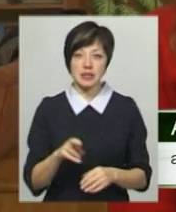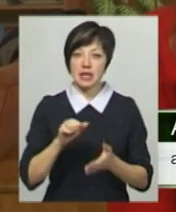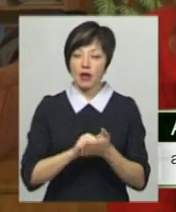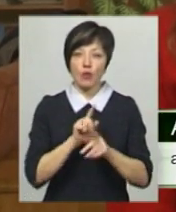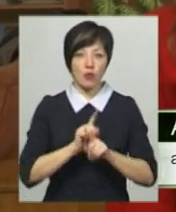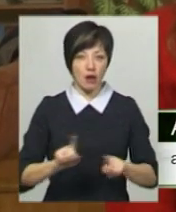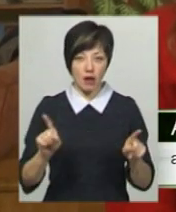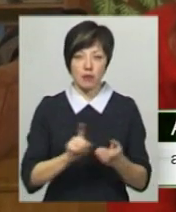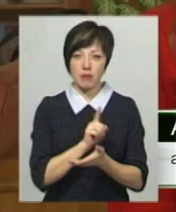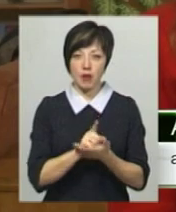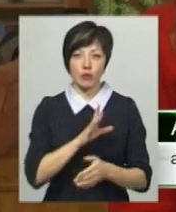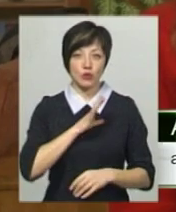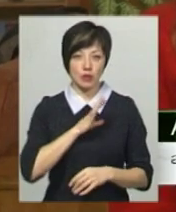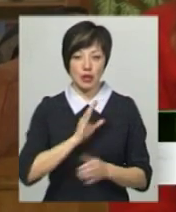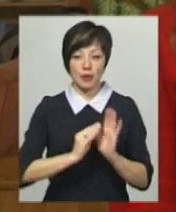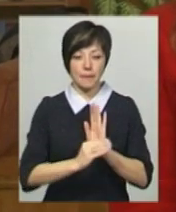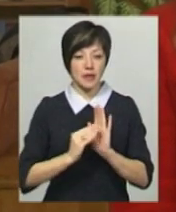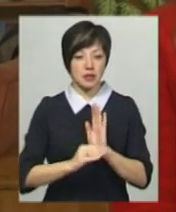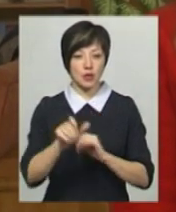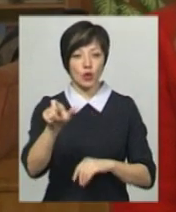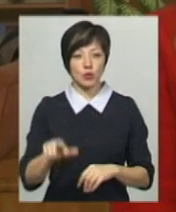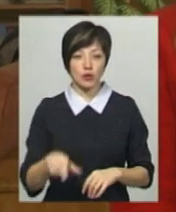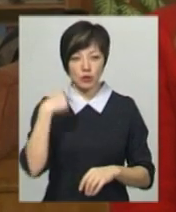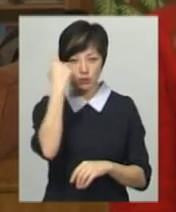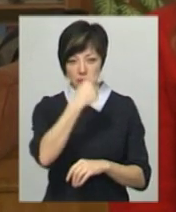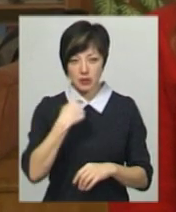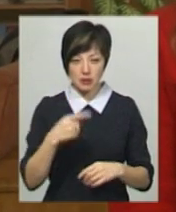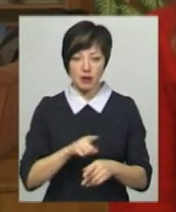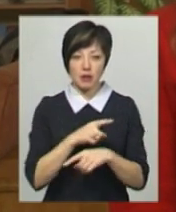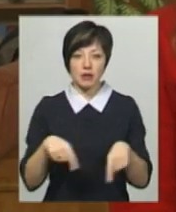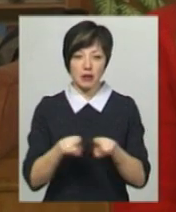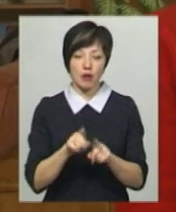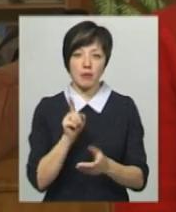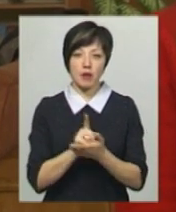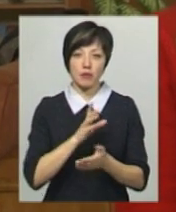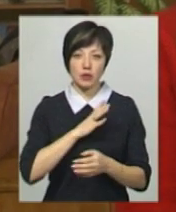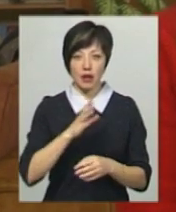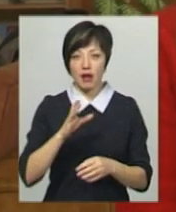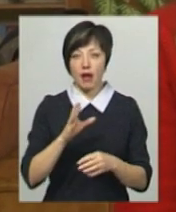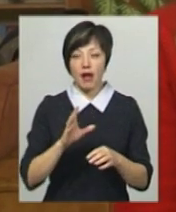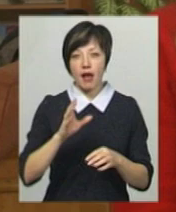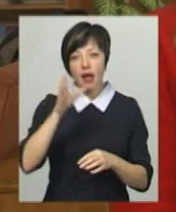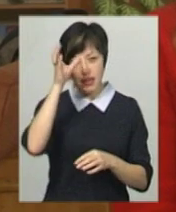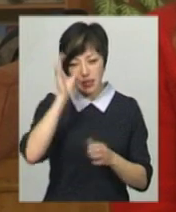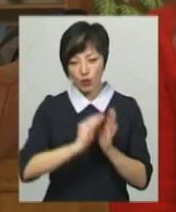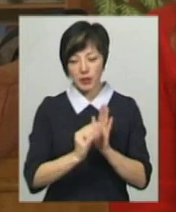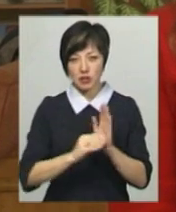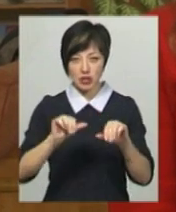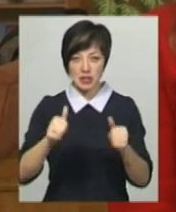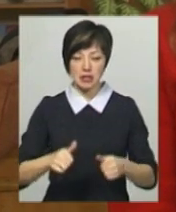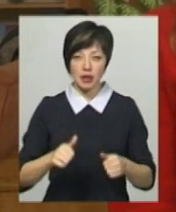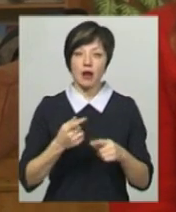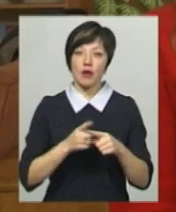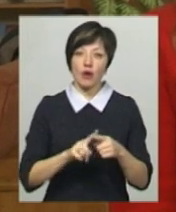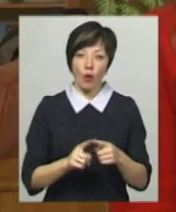унікальна, стаття має бути написана людиною особисто, так? Вона має мати енциклопедичний стиль написання. Людина має